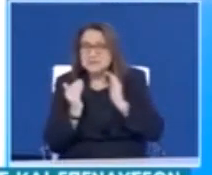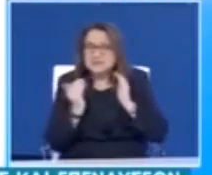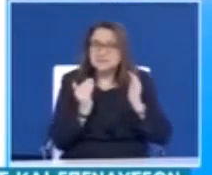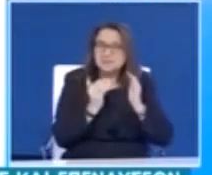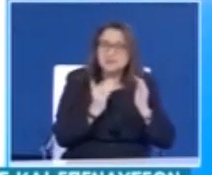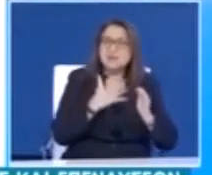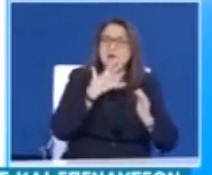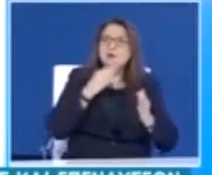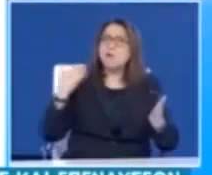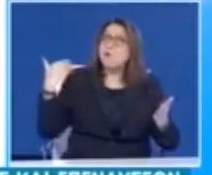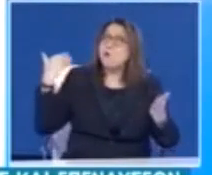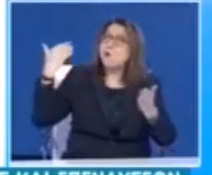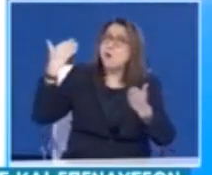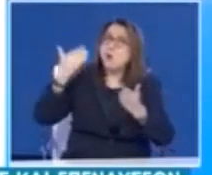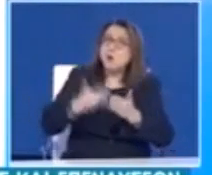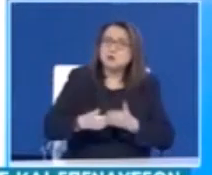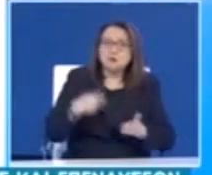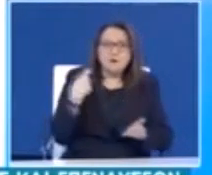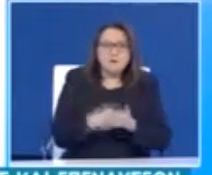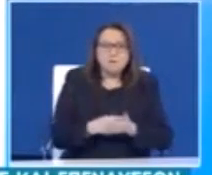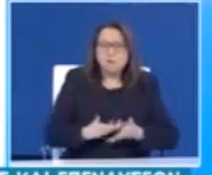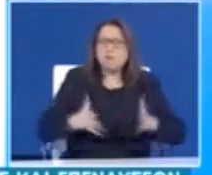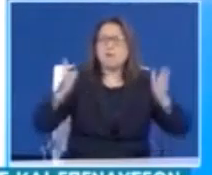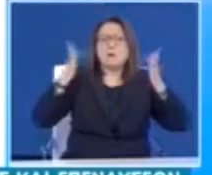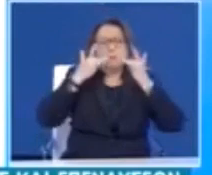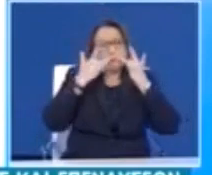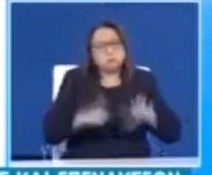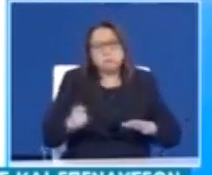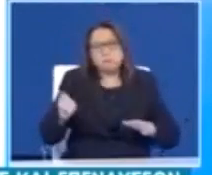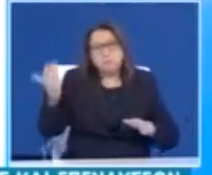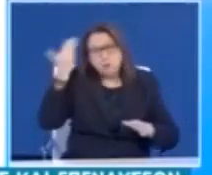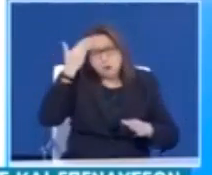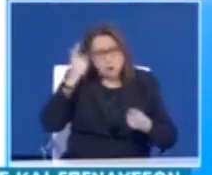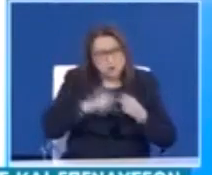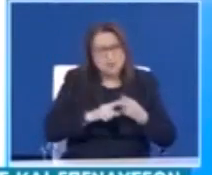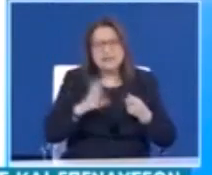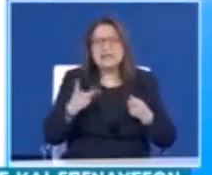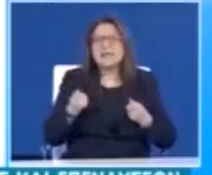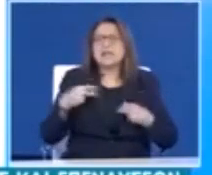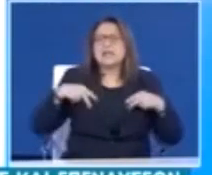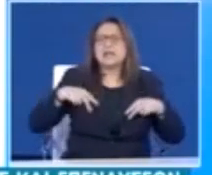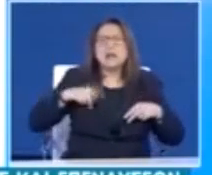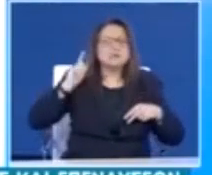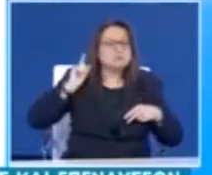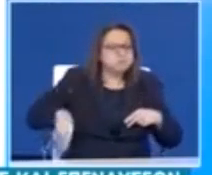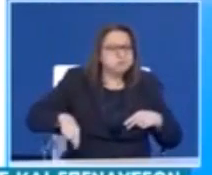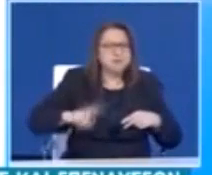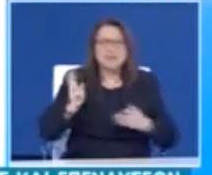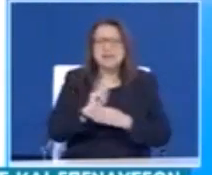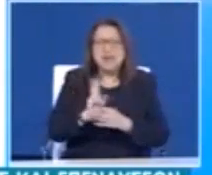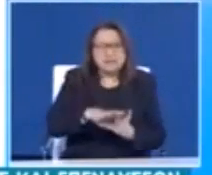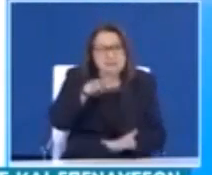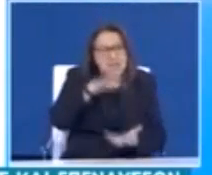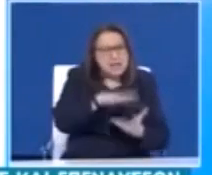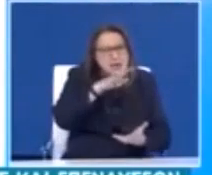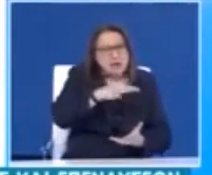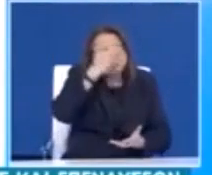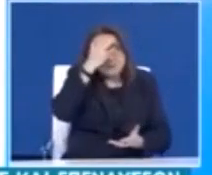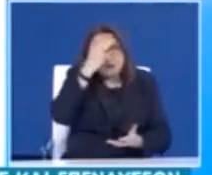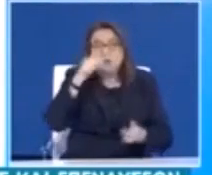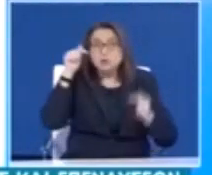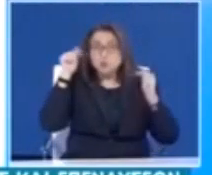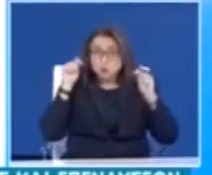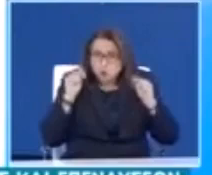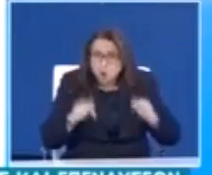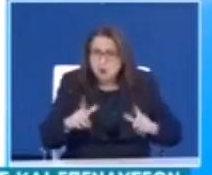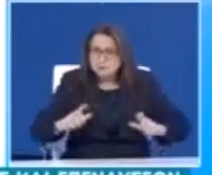έλλειψη φορολογικών κινήτρων, η έλλειψη δυνατότητας πρόβασης σε φθηνή χρηματοδότηση τους εμπόδιζε να υλοποιήσουν τώρα τα σχέδιά τους